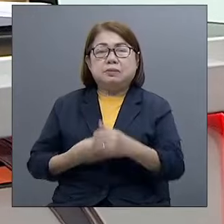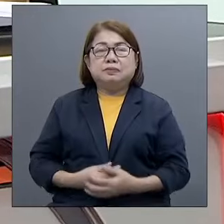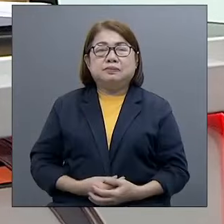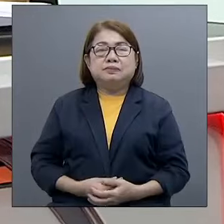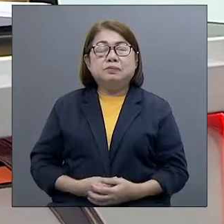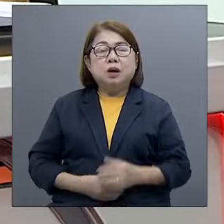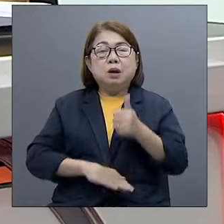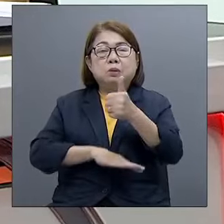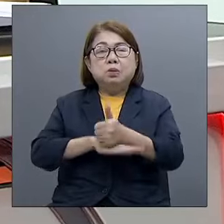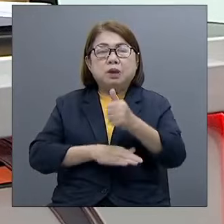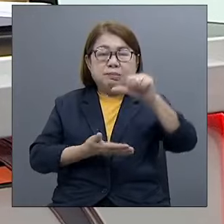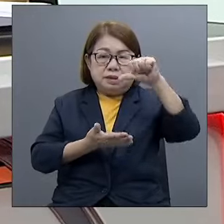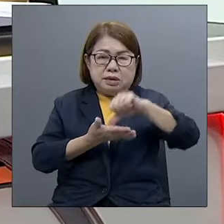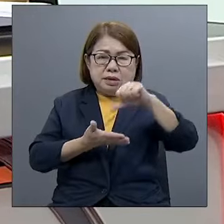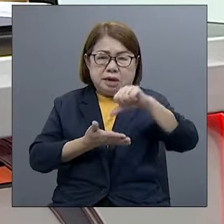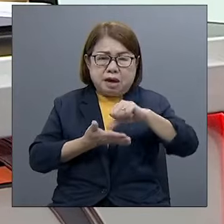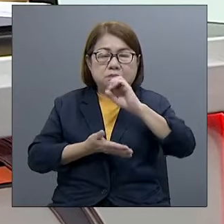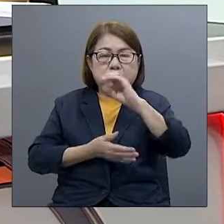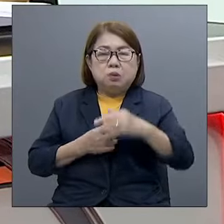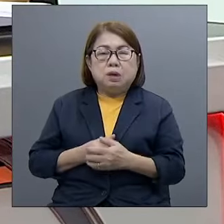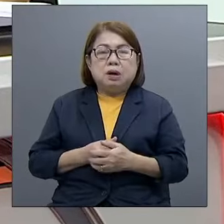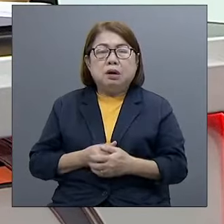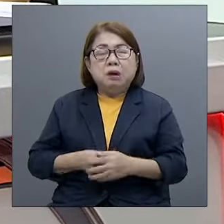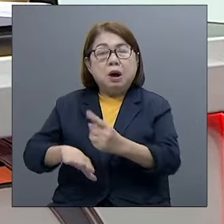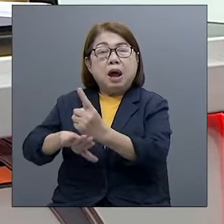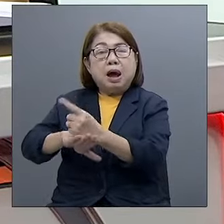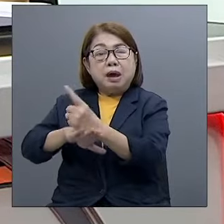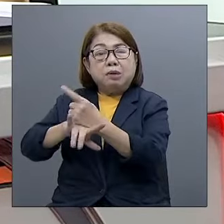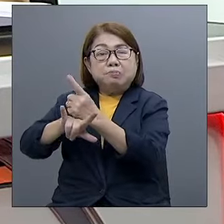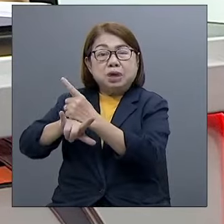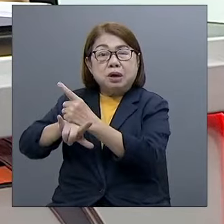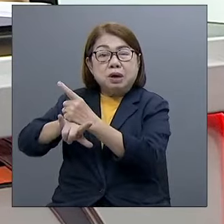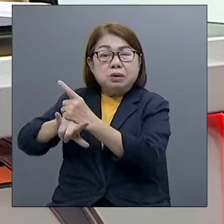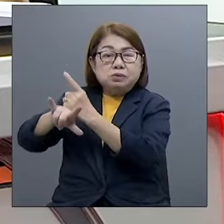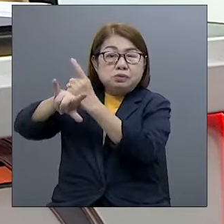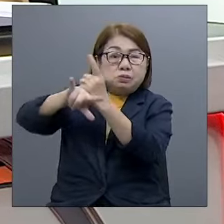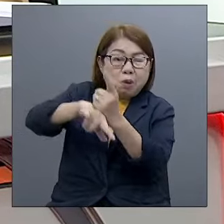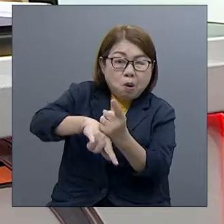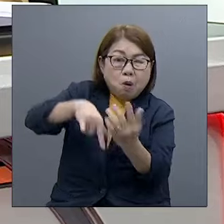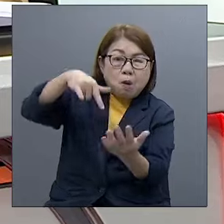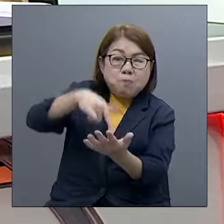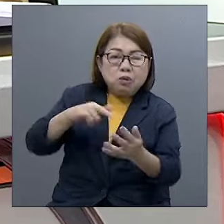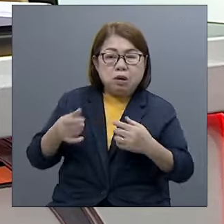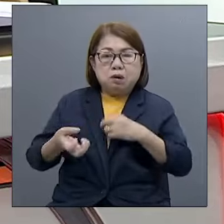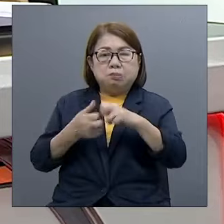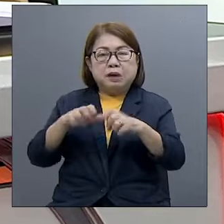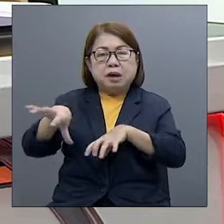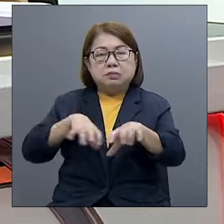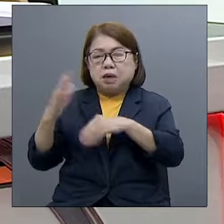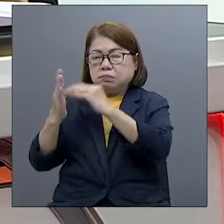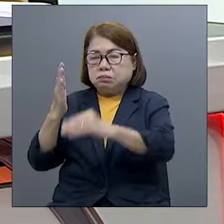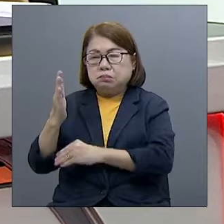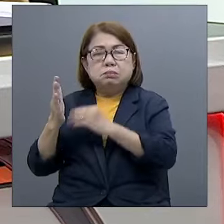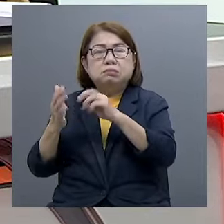ู้นำสูงสุดของอิหร่านอาจจะยืนยันว่าเหตุการณ์เฮลิคอปเตอร์ตกนั้นจะไม่กระทบต่อการบริหารประเทศนะคะแต่แน่นอนการสูญเสียที่เกิดขึ้น